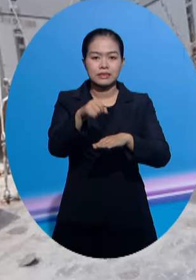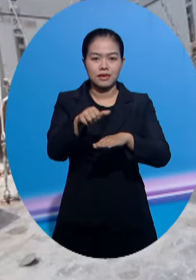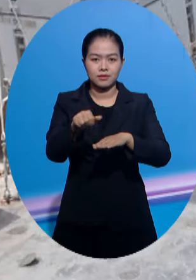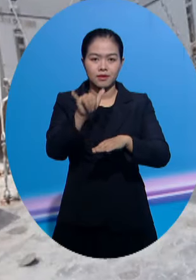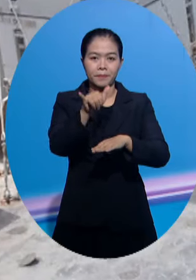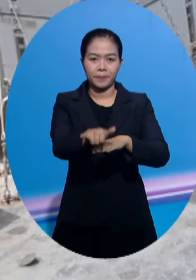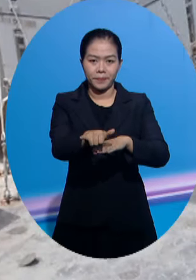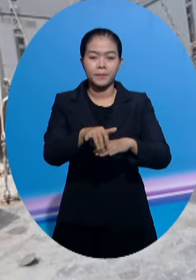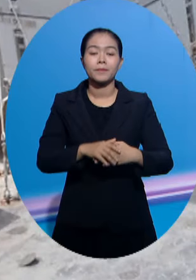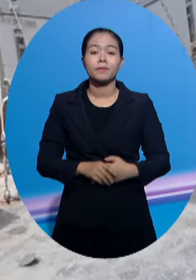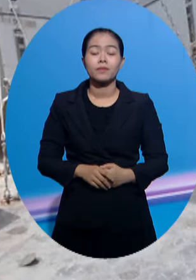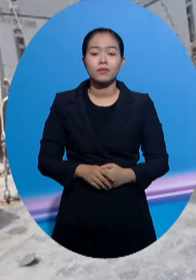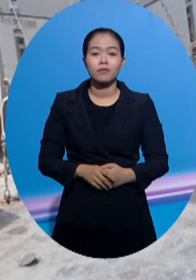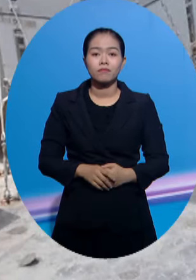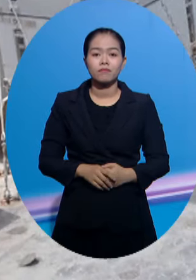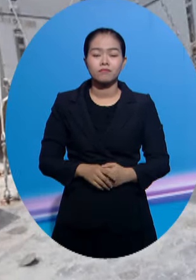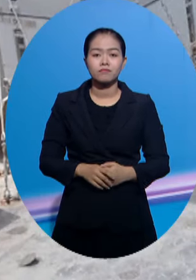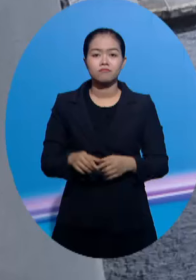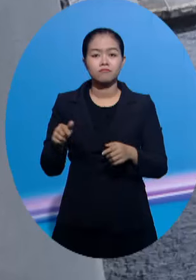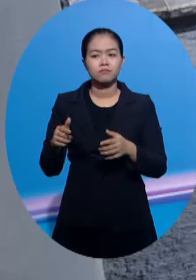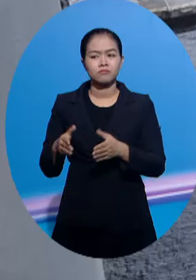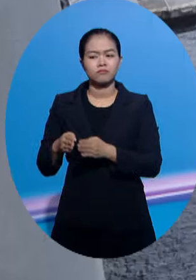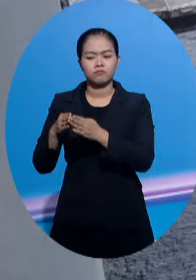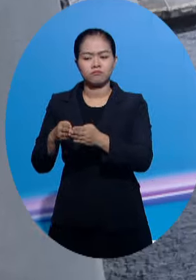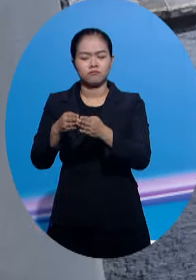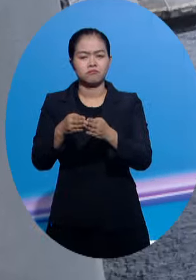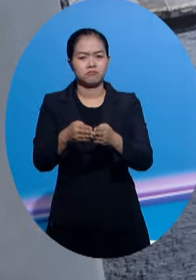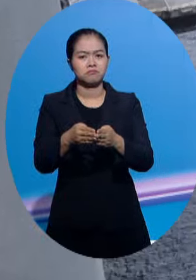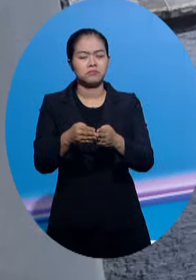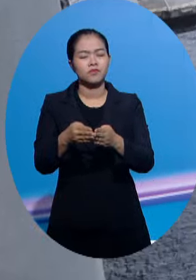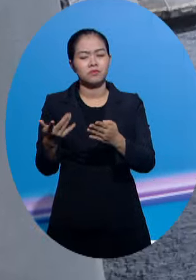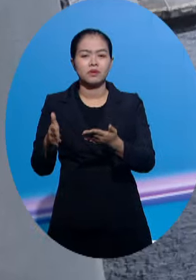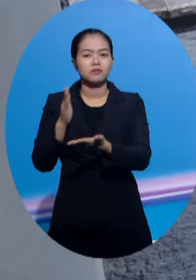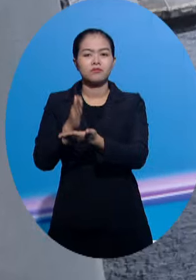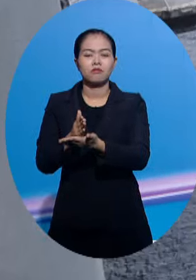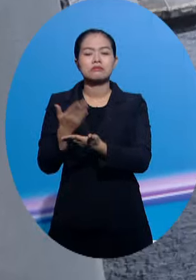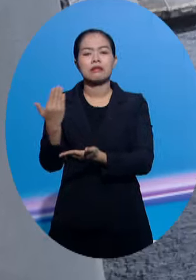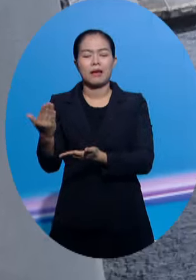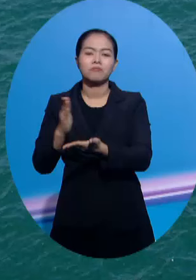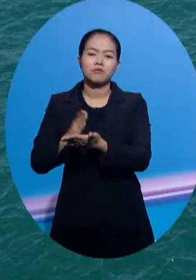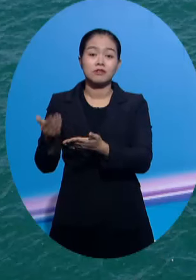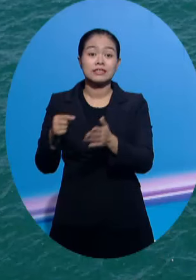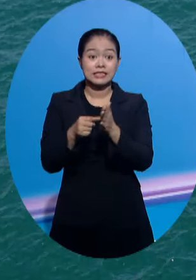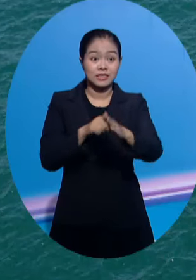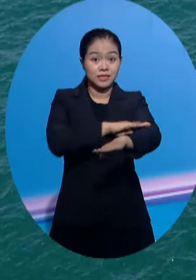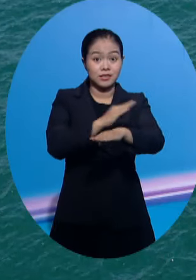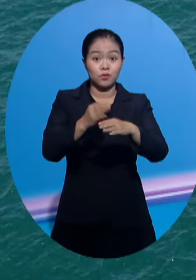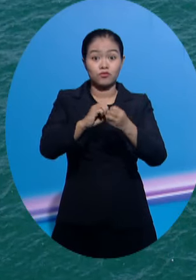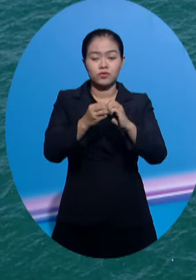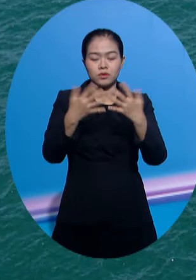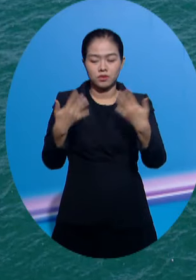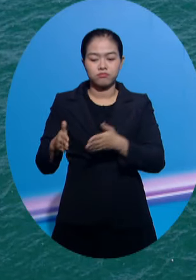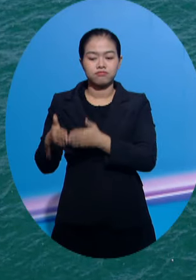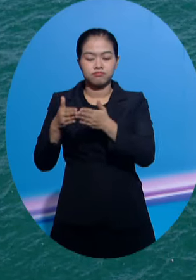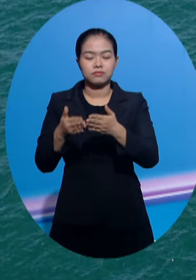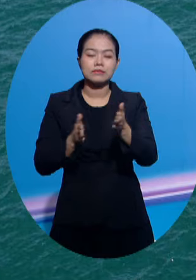nm gốc cũng thông báo ngừng cái chuyến hàng nhân đạo vào giải gaza cho đến khi công trình này được sửa chữa hoàn tất cầu tàu diệt trợ của Mỹ tại gaza trị